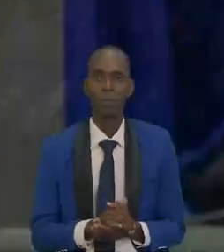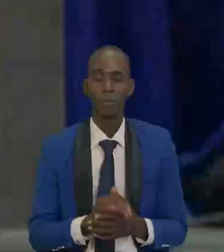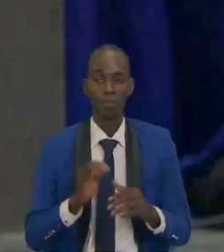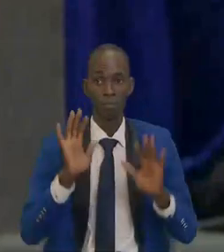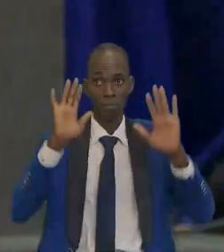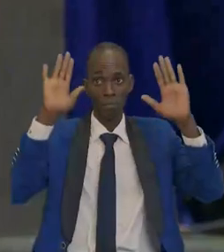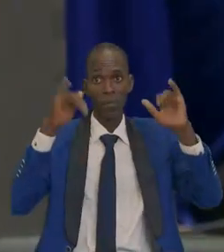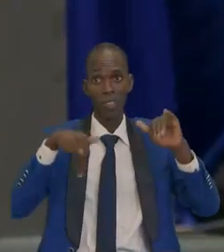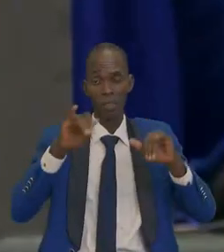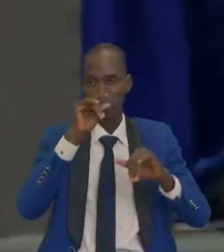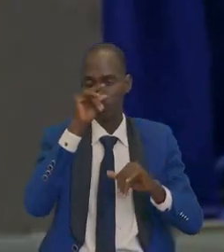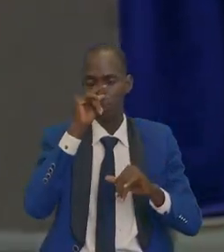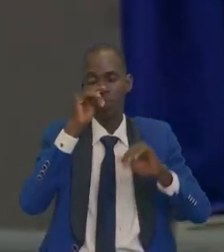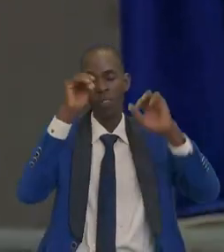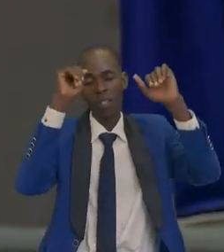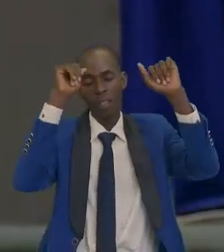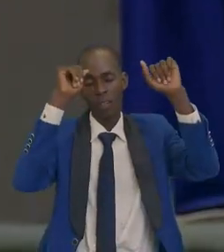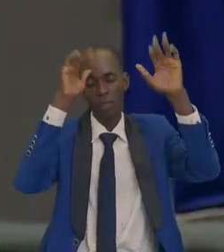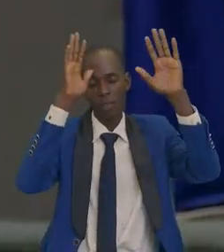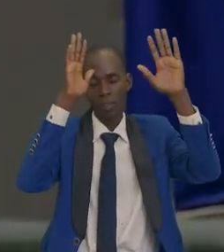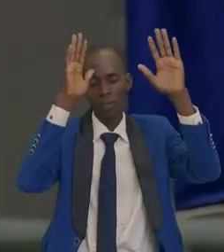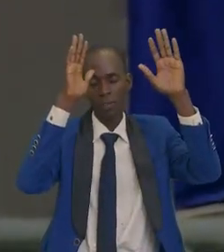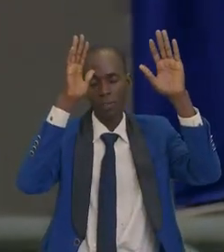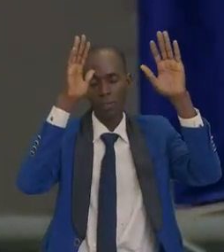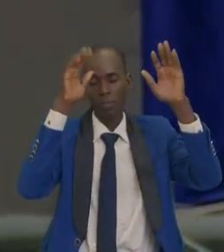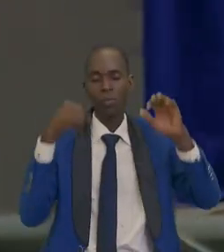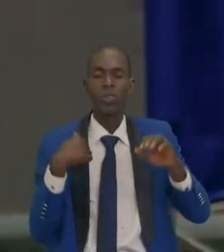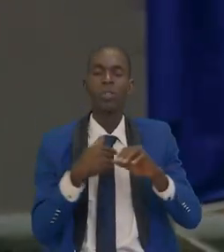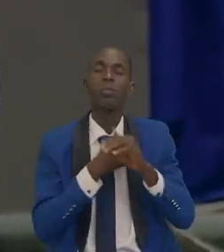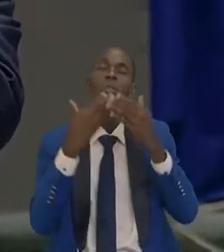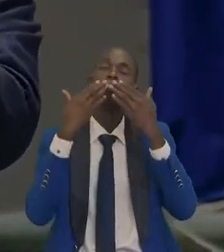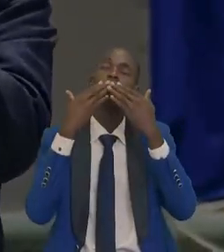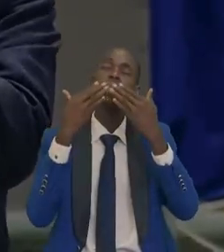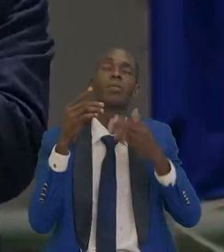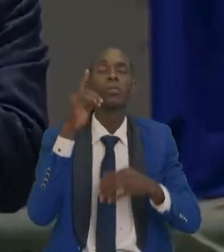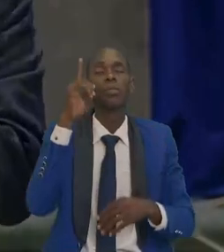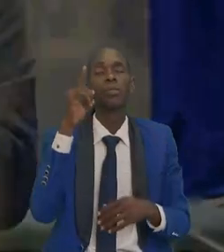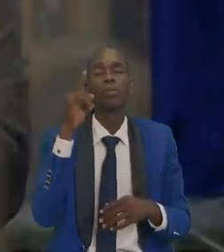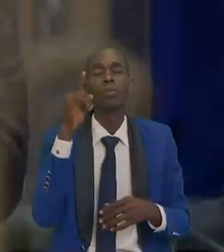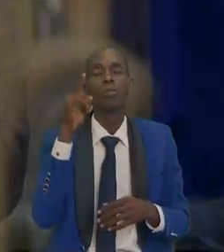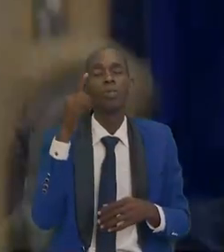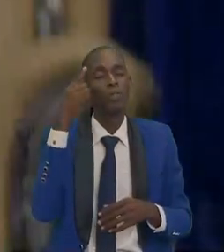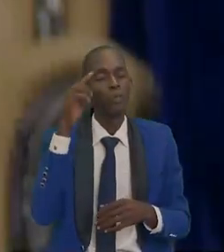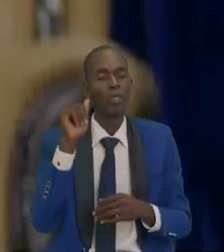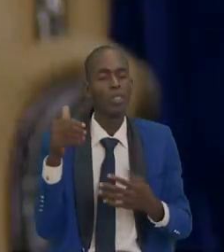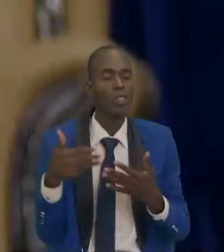Garde ses mains levées. Père, nous te remercions pour un nouveau